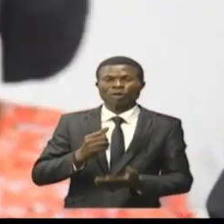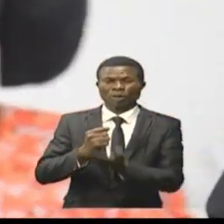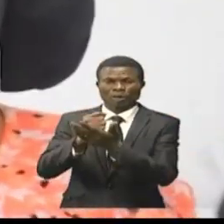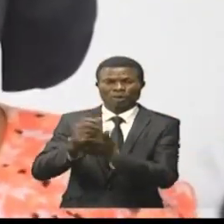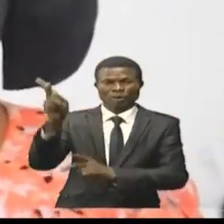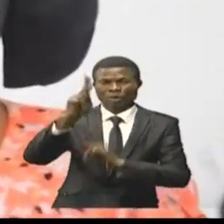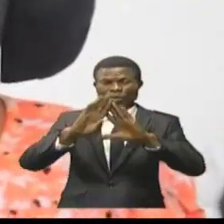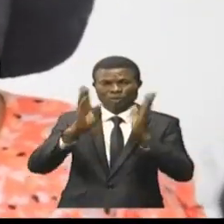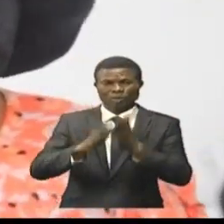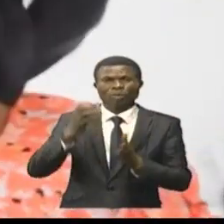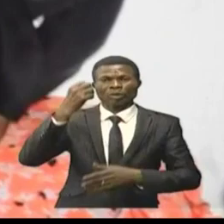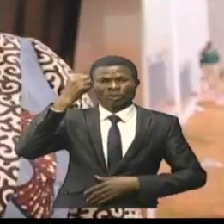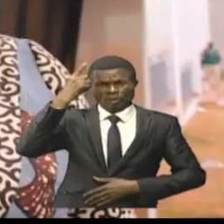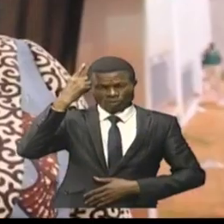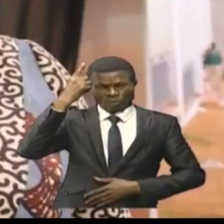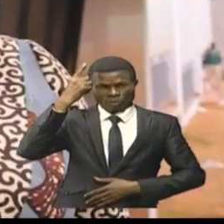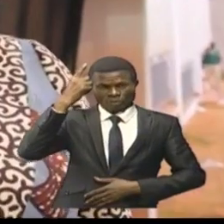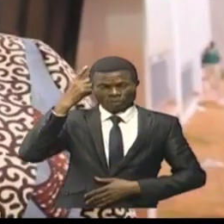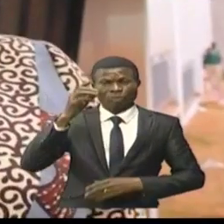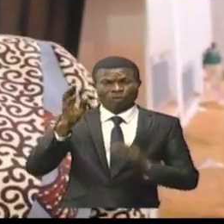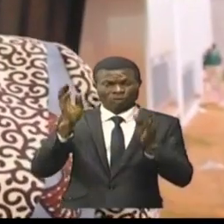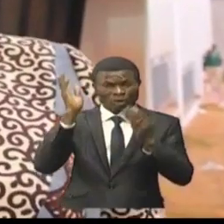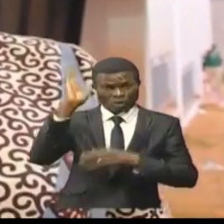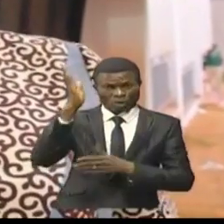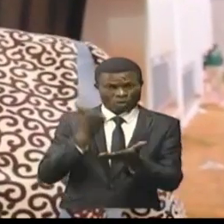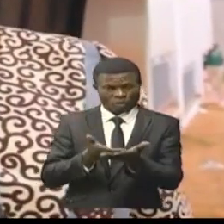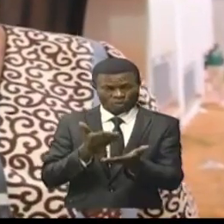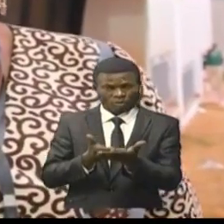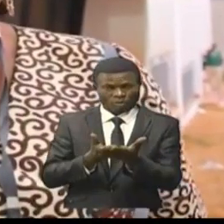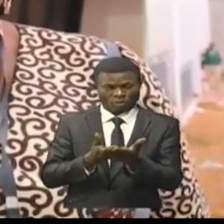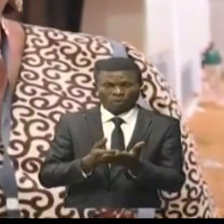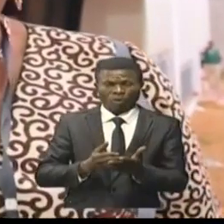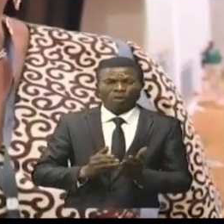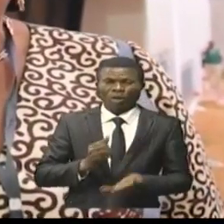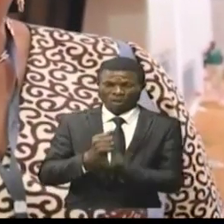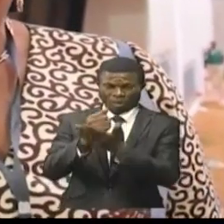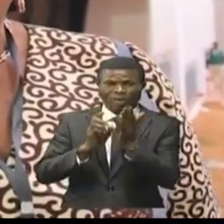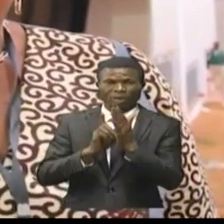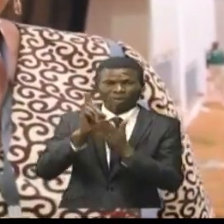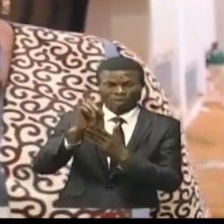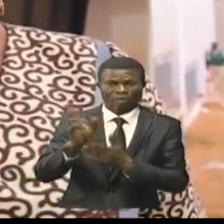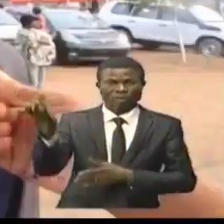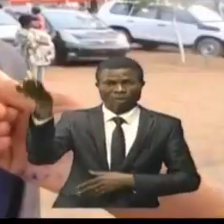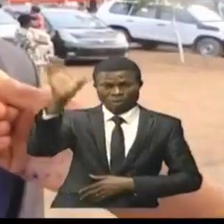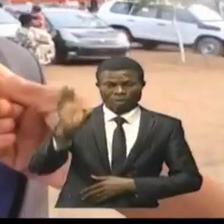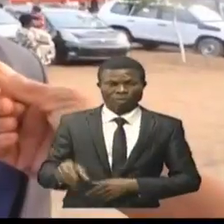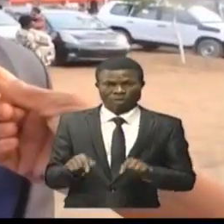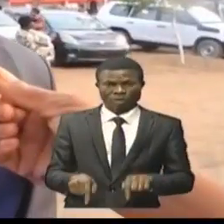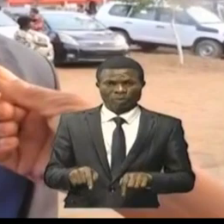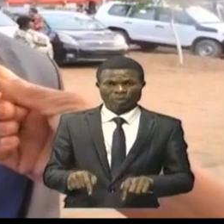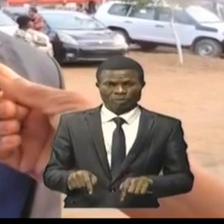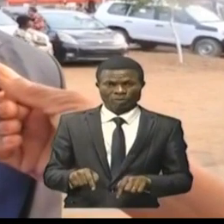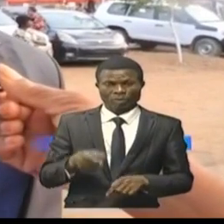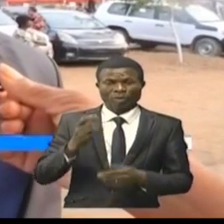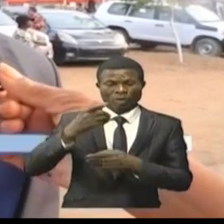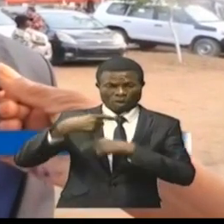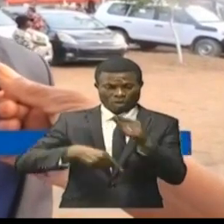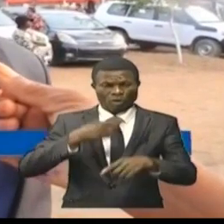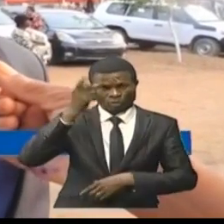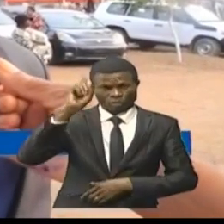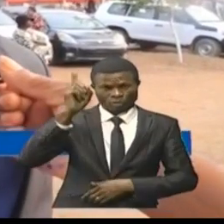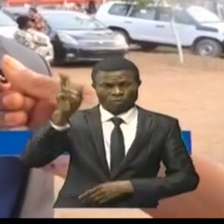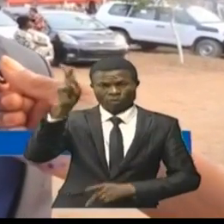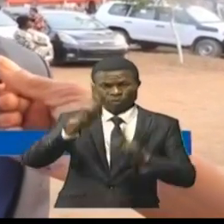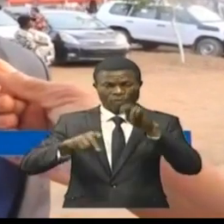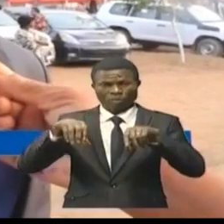à la population que les assises ici vont normalement booster le développement dans notre province. C'est un premier pas que le